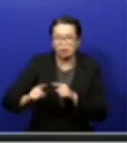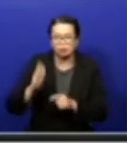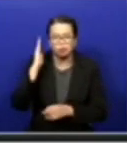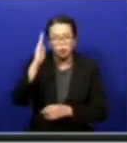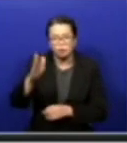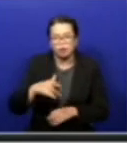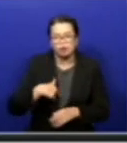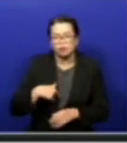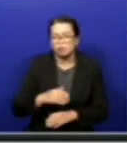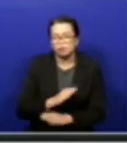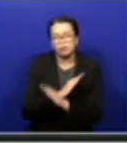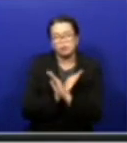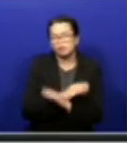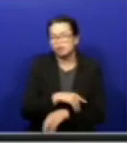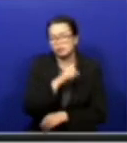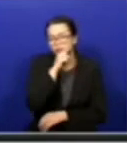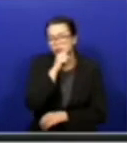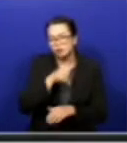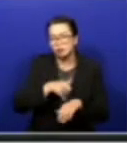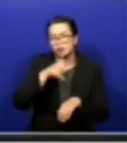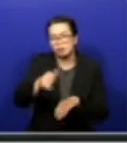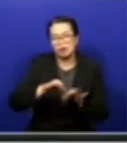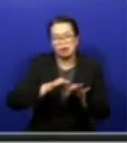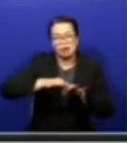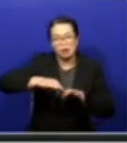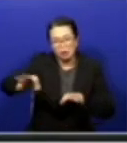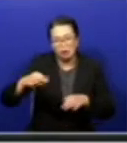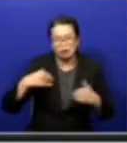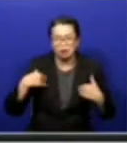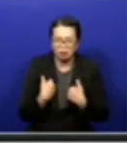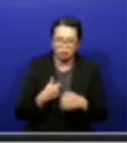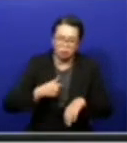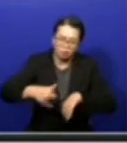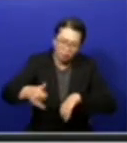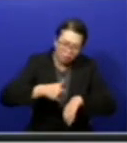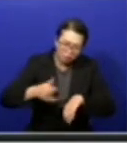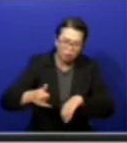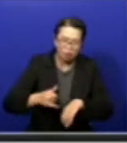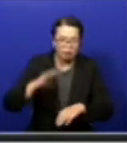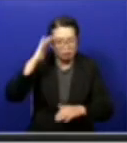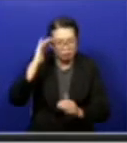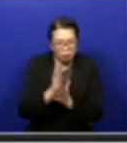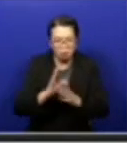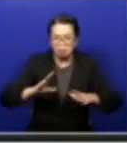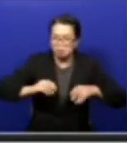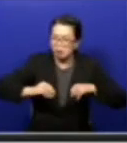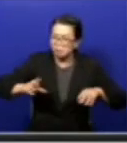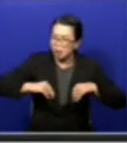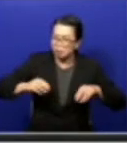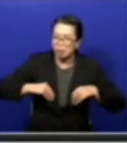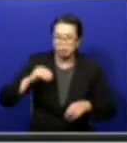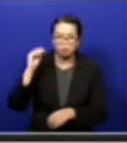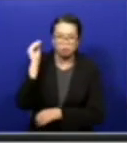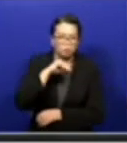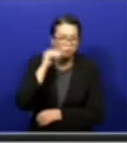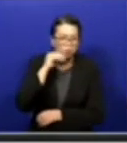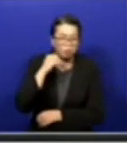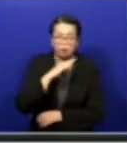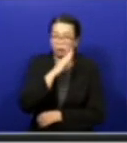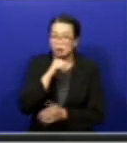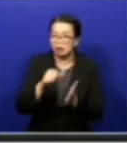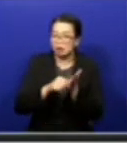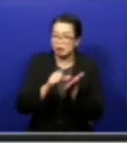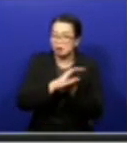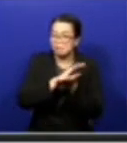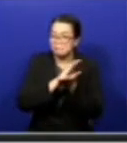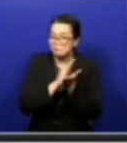บางครั้งฮะล้าอ่อนล้ากับการปฏิเสธ อันนี้กำหนดพอปฏิรูปแล้วกำหนดให้เจ้าพนักง